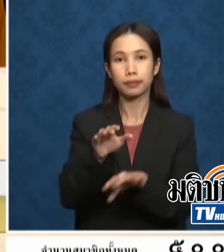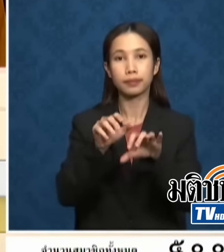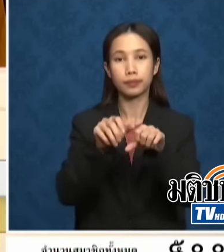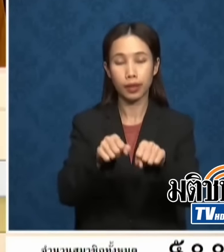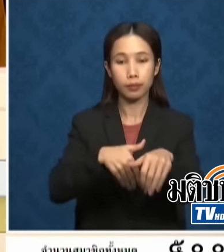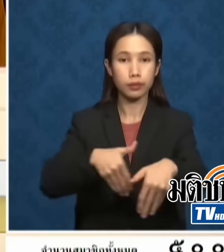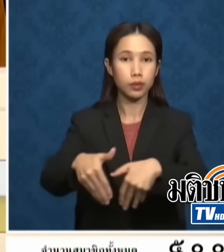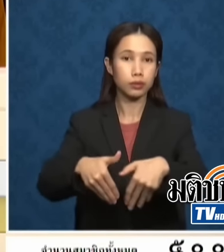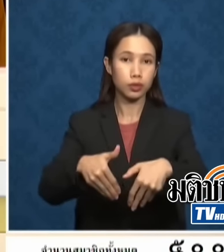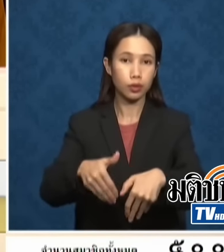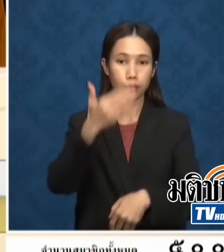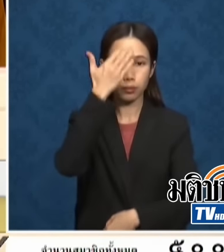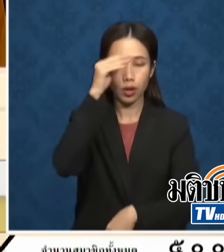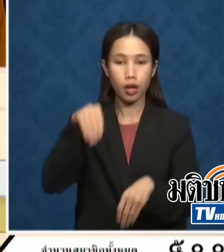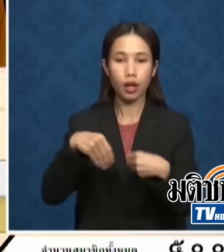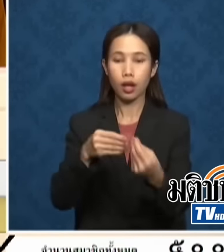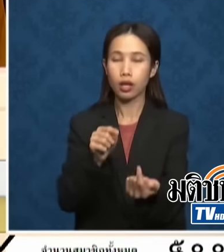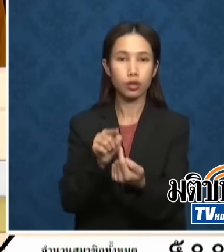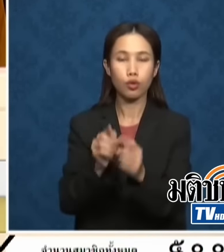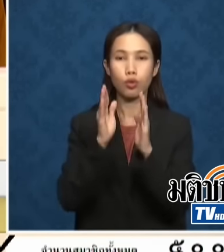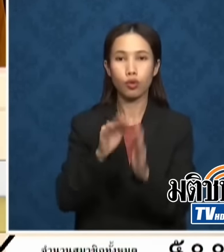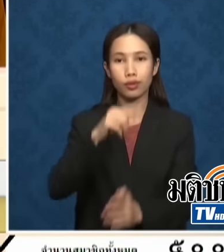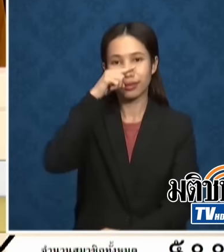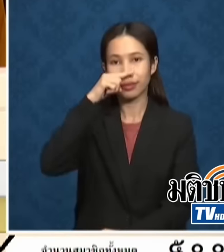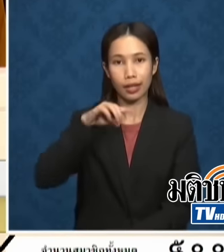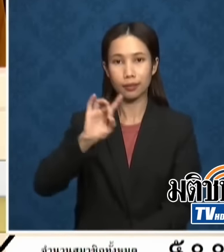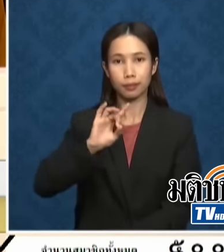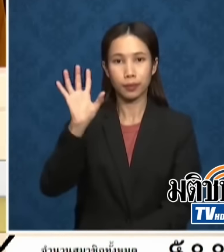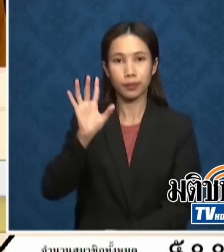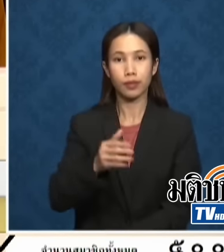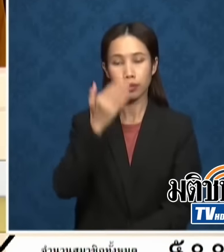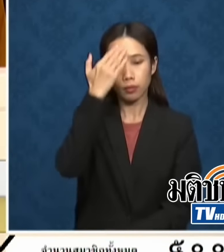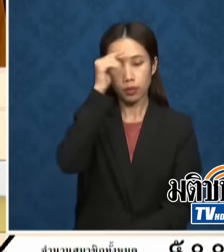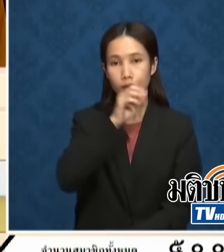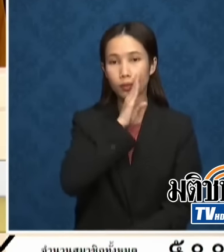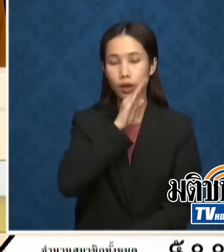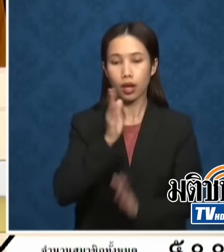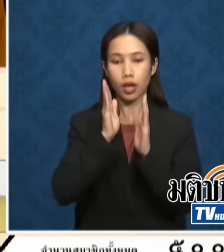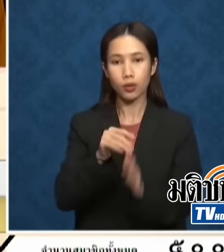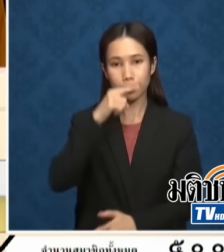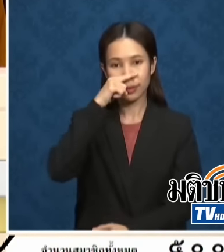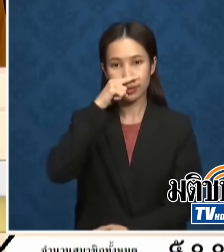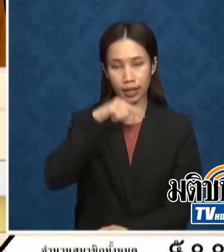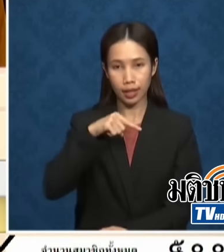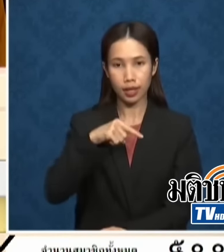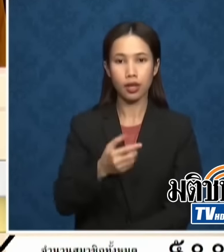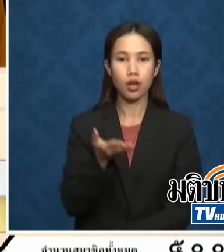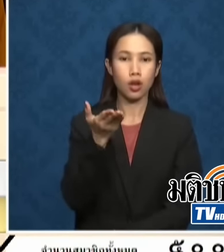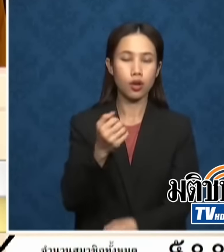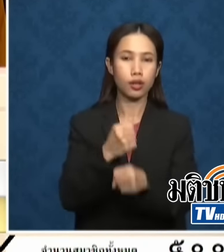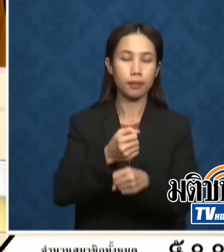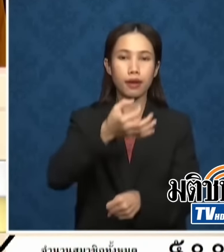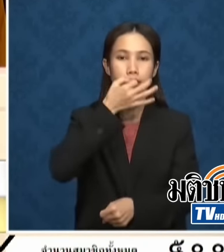พื่อกำหนดเฉพาะผู้มีสัญชาติไทยเท่านั้นที่สามารถมาขออนุญาตทำประมงพื้นบ้าน